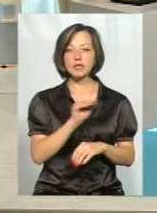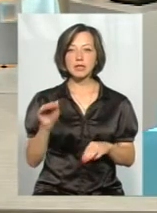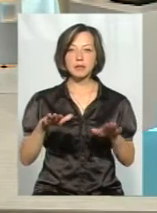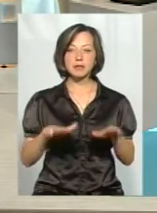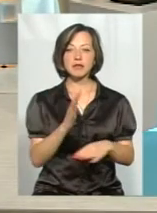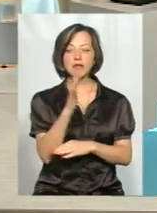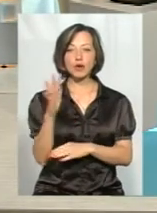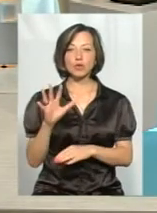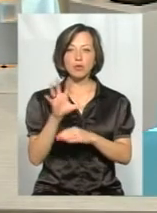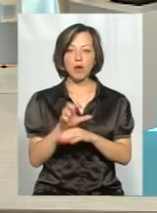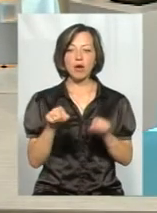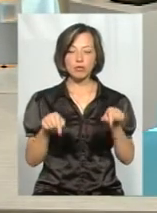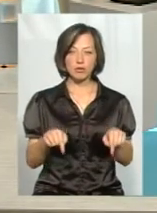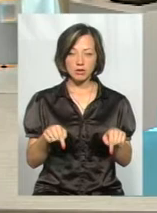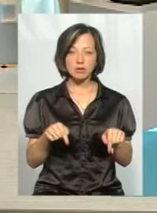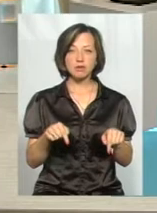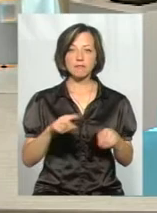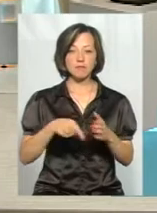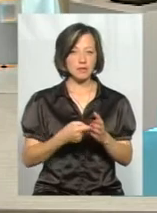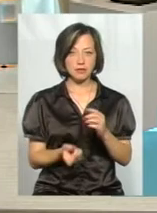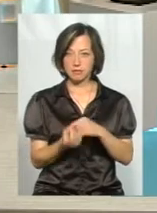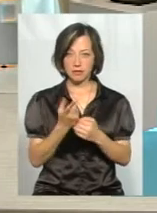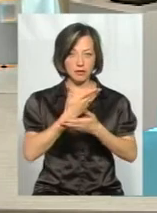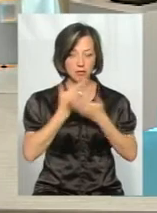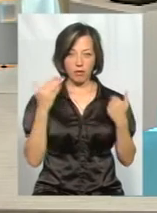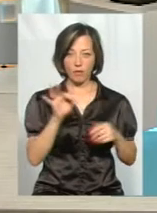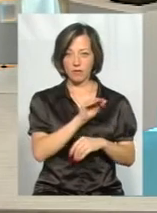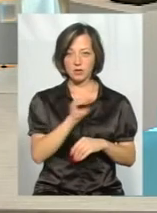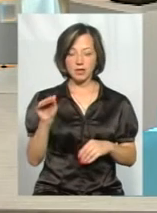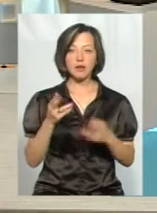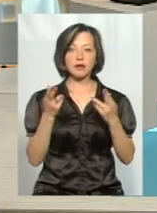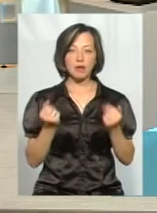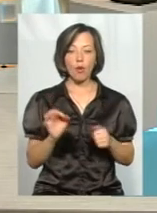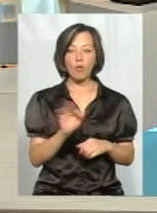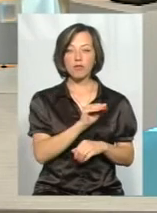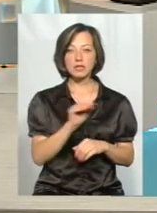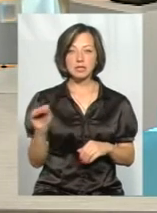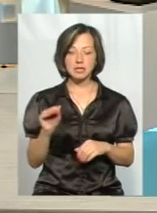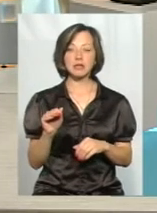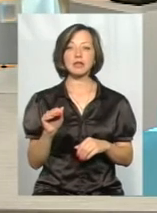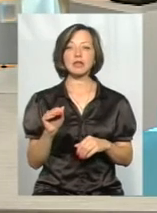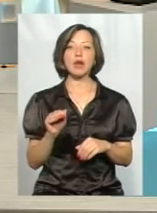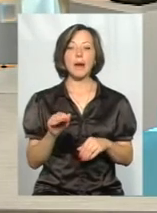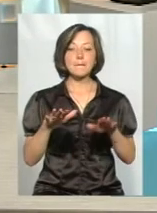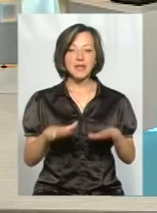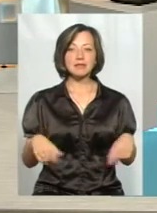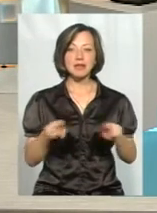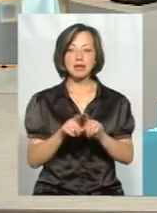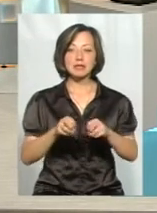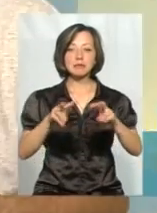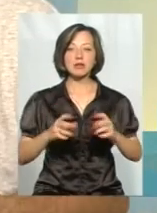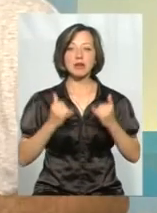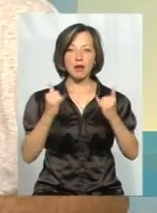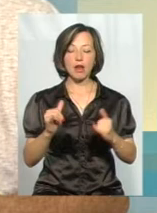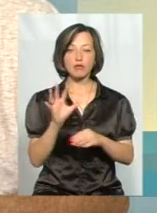собак, наскільки мені відомо, їх насправді так і не з'явилося офіційних, так? Так, офіційно на даний момент таких місць немає. Але все ж таки є